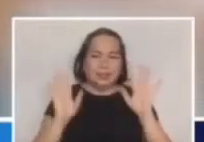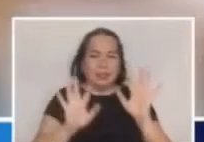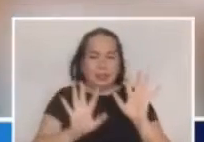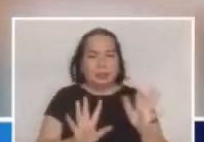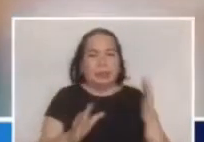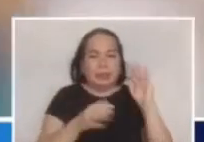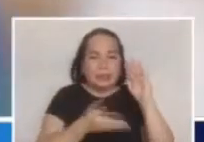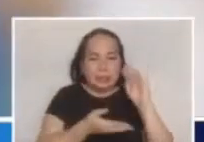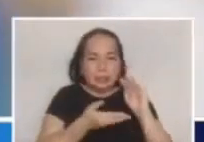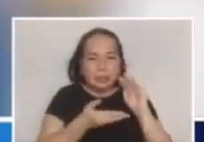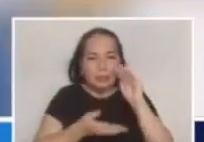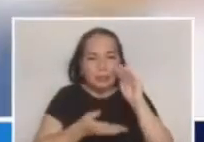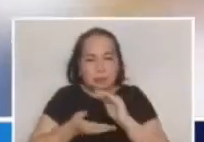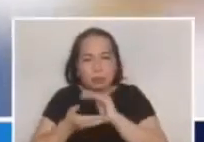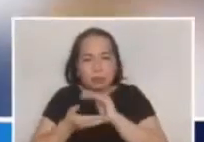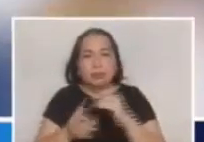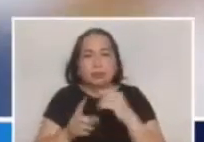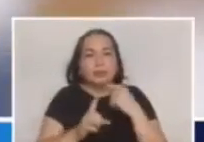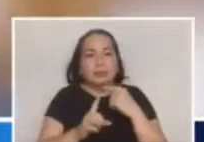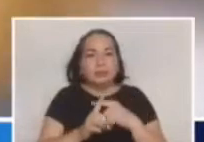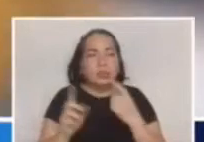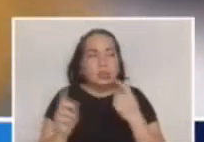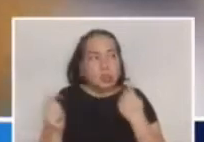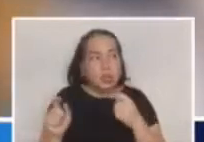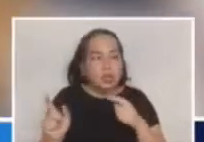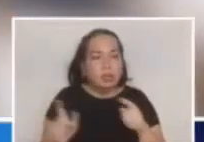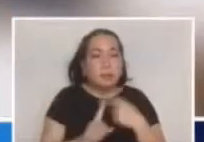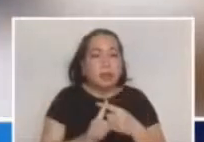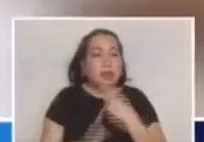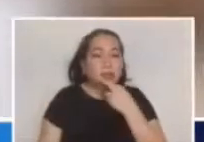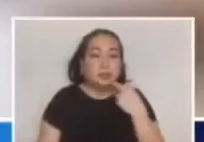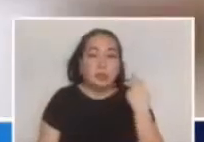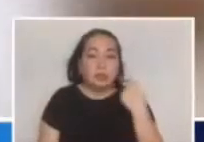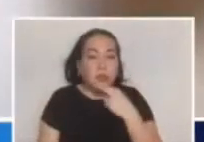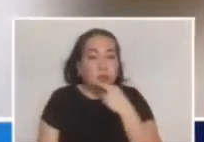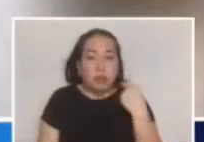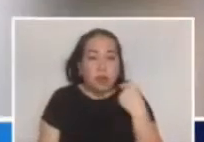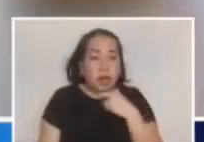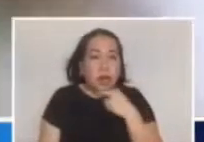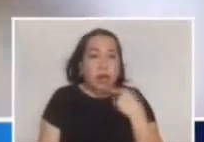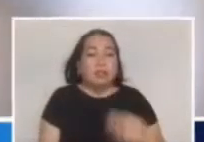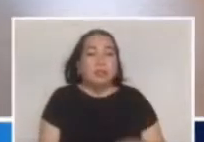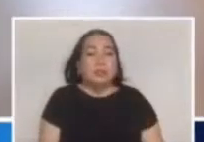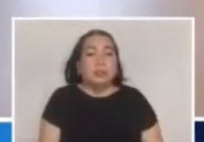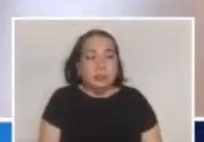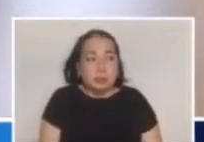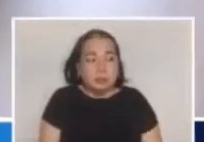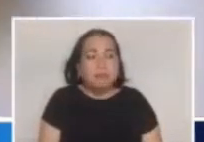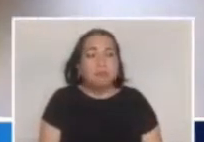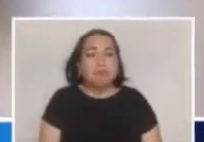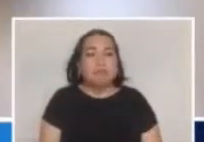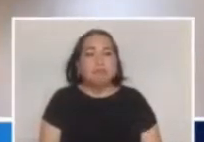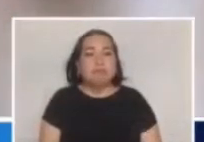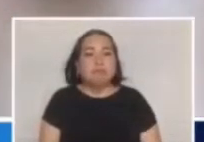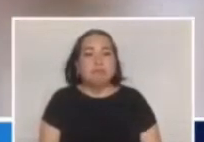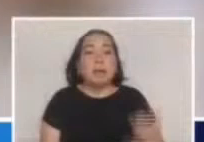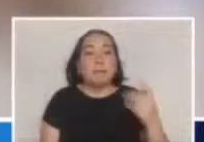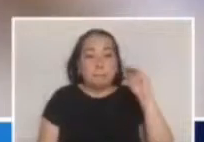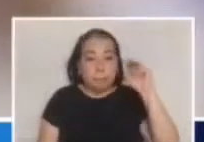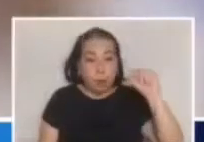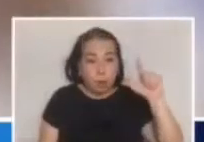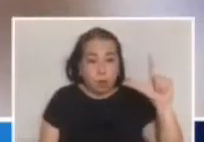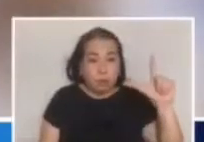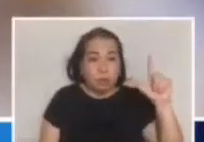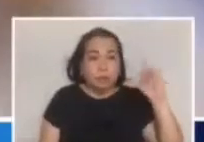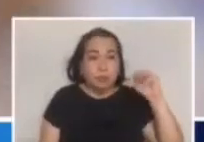na unique na kailangan nilang bigyan ng pansin. So, pinagbigyan rin po natin sila. At dahil po, we are very concerned rin